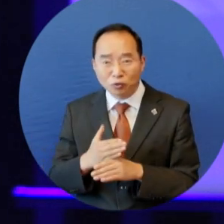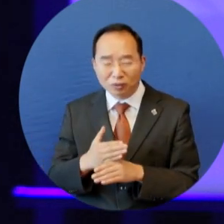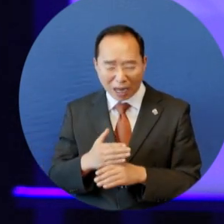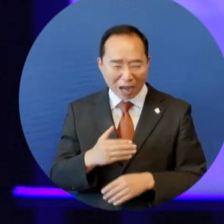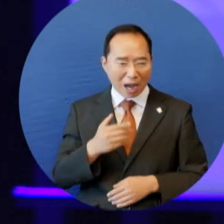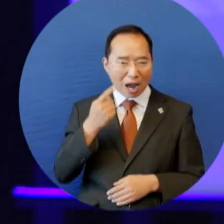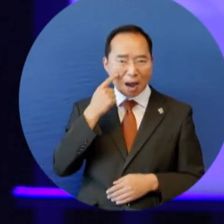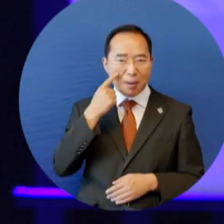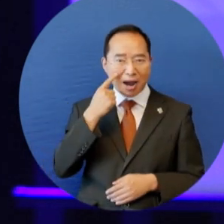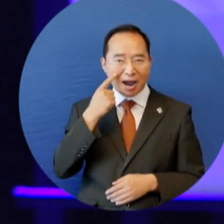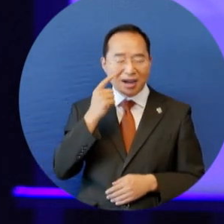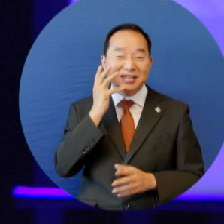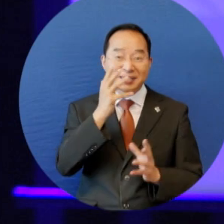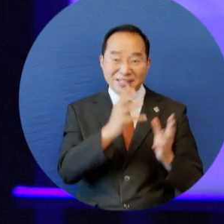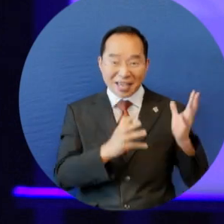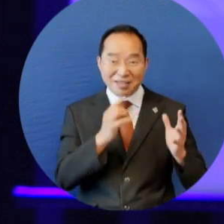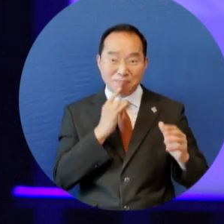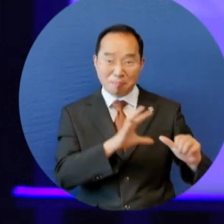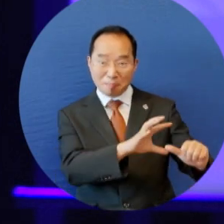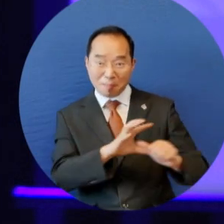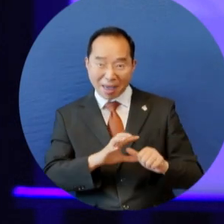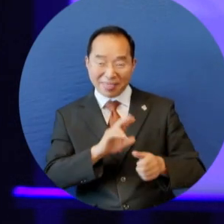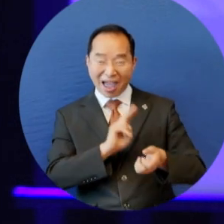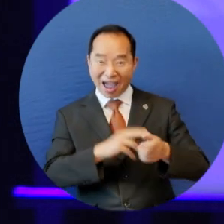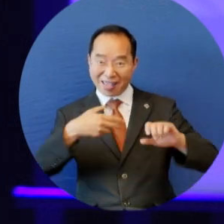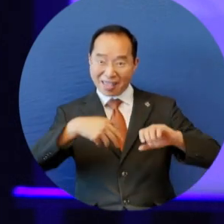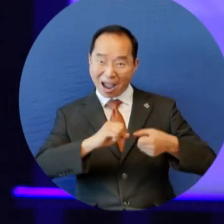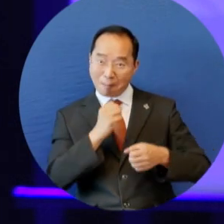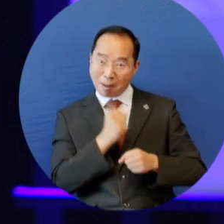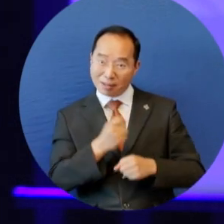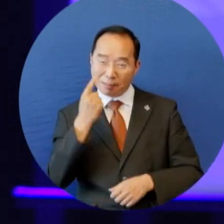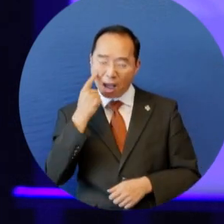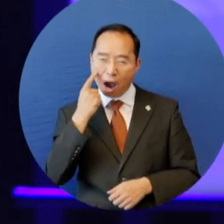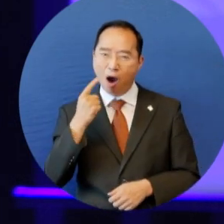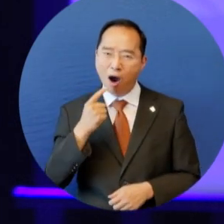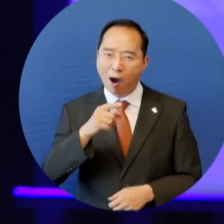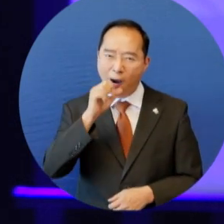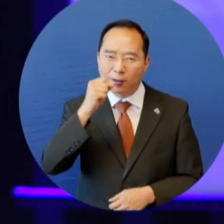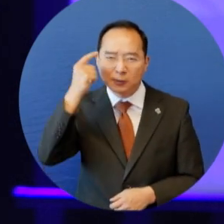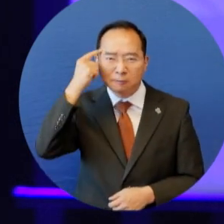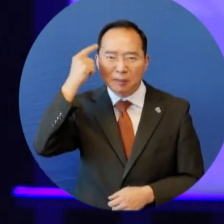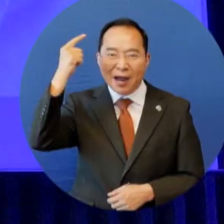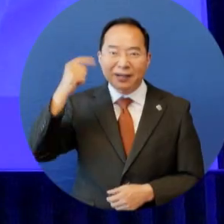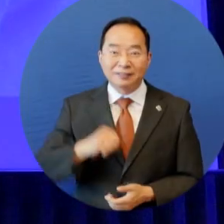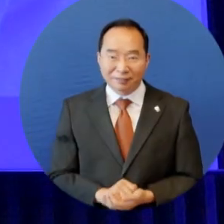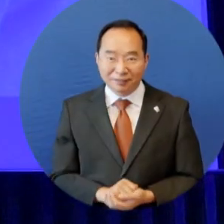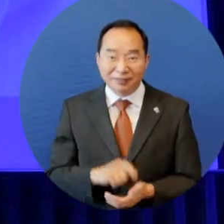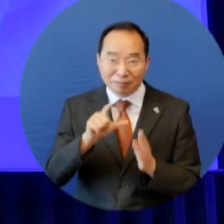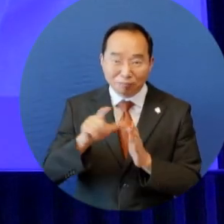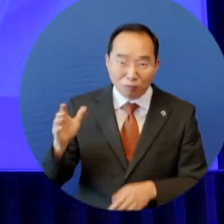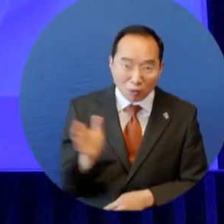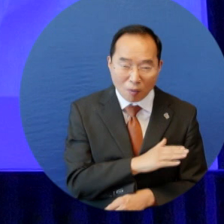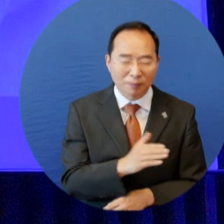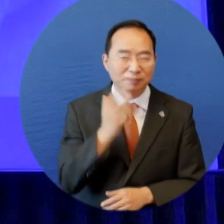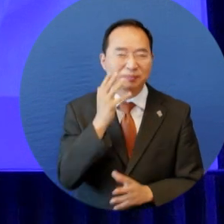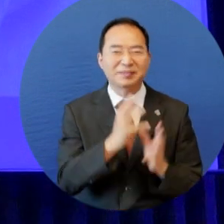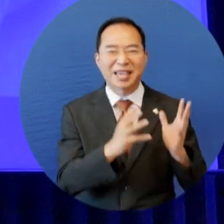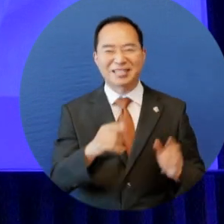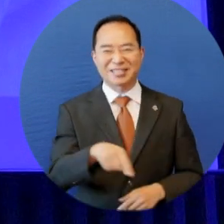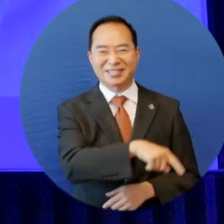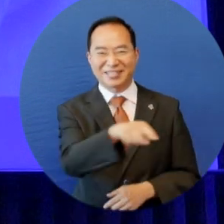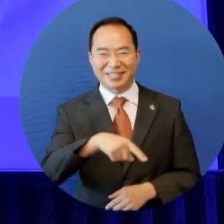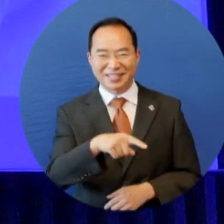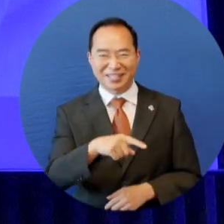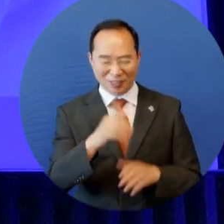채식한 약국을 해봐야겠다라는 생각이 내면에서 이렇게 떨어져서 나오더라고요. 그래서 그때부터 채식에